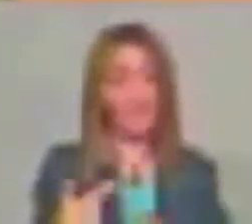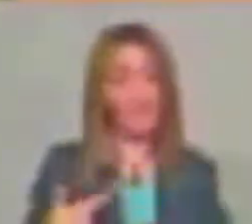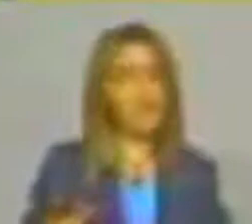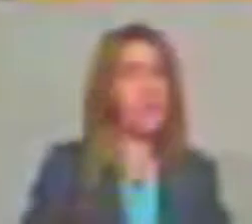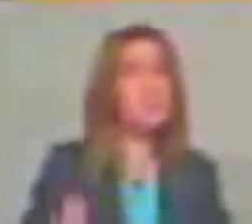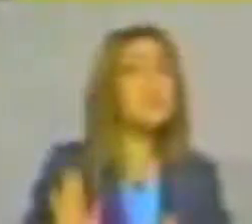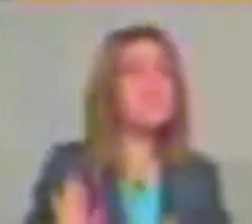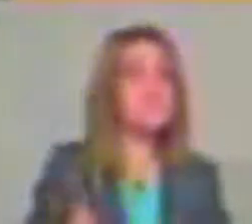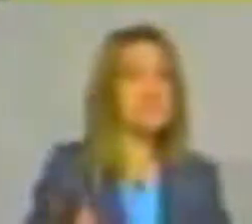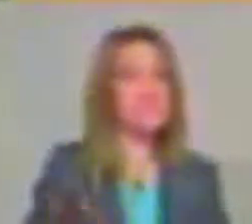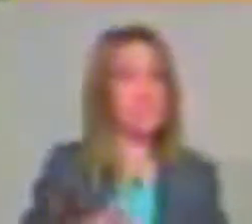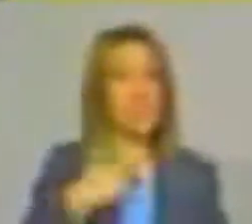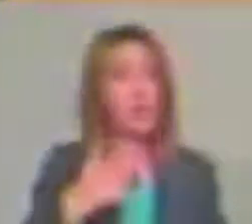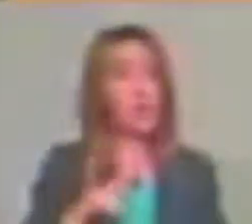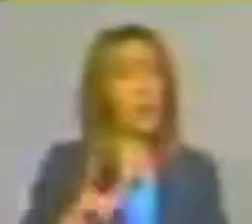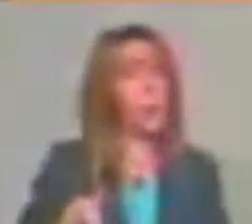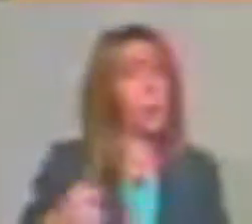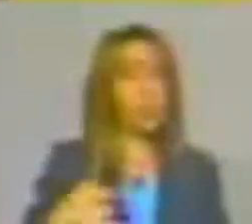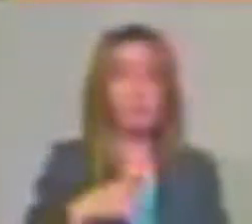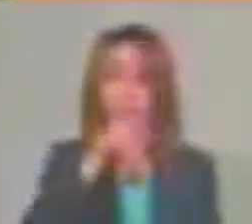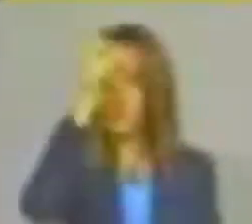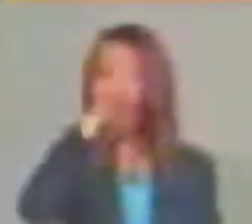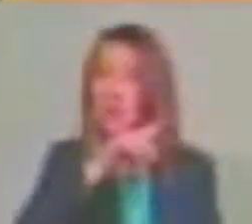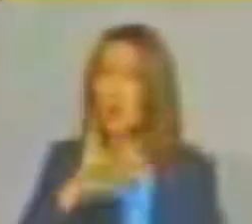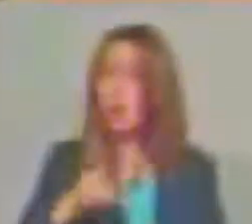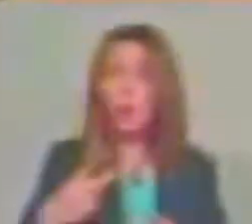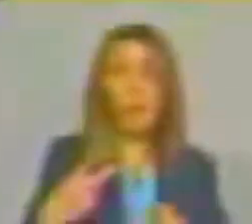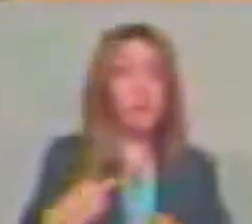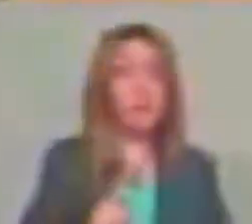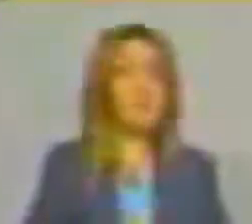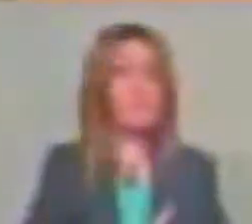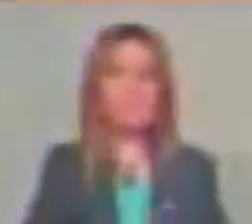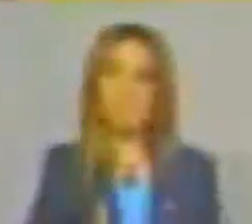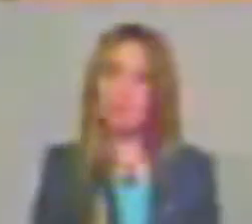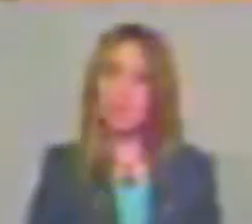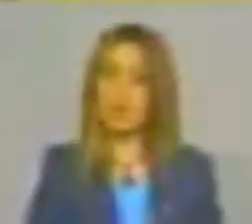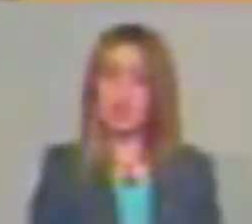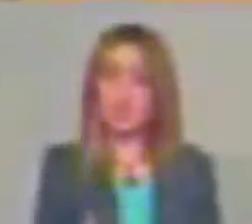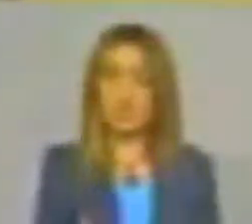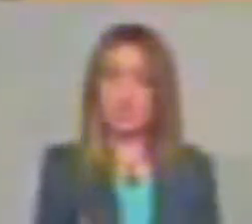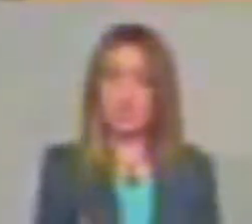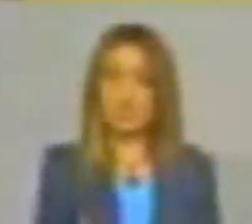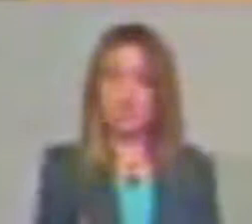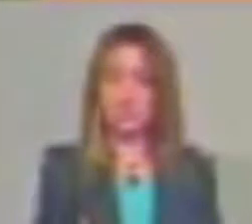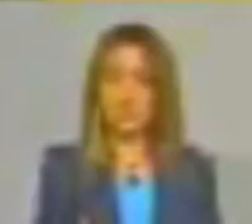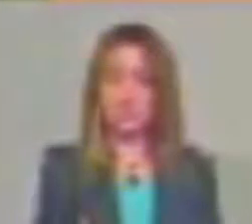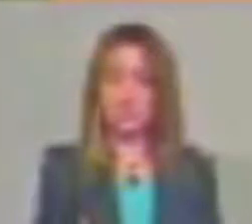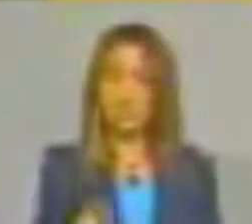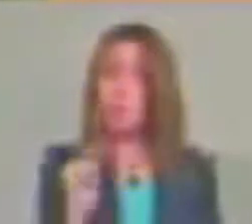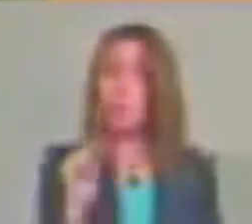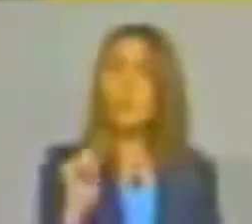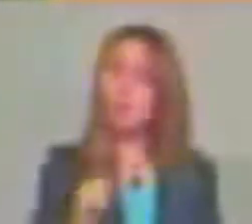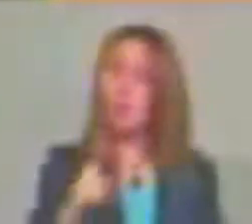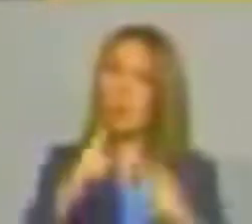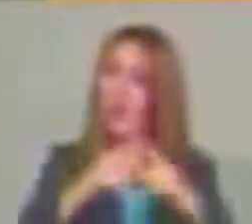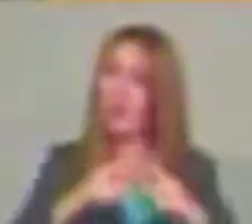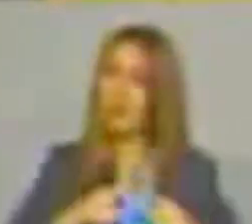Vazgeçin, Osmanlı oyunu affetmez. Osmanlı oyunu affetmez.